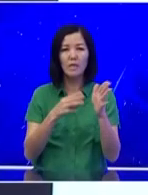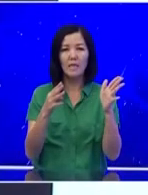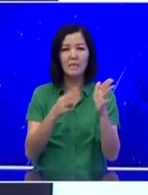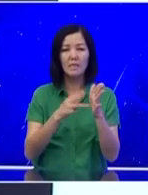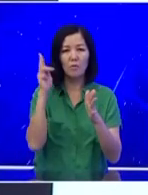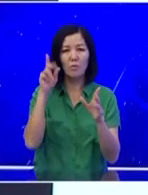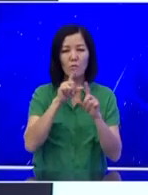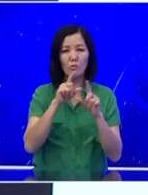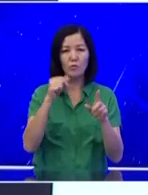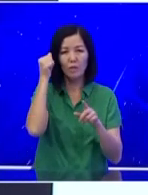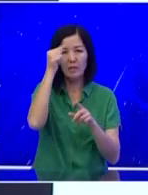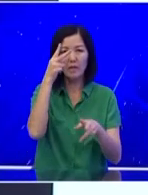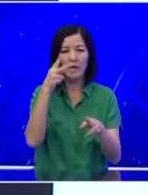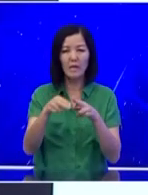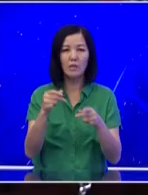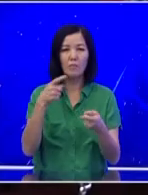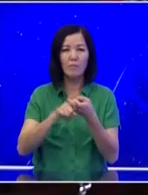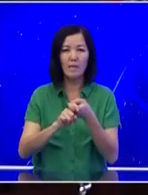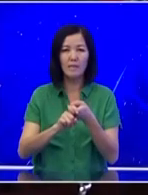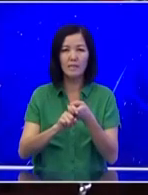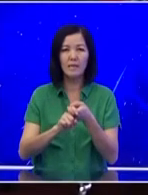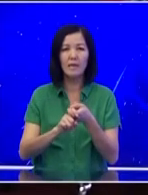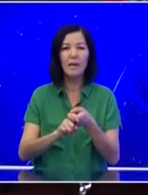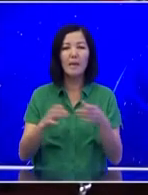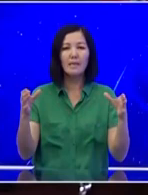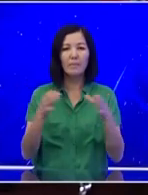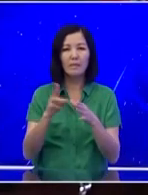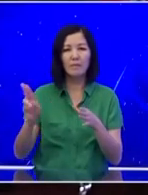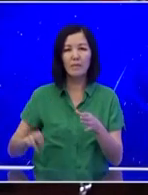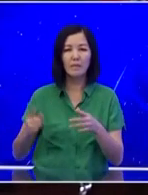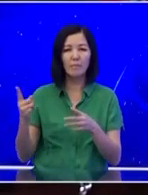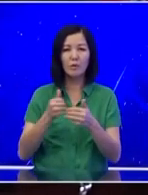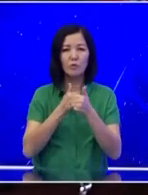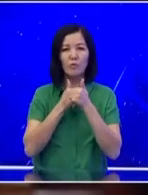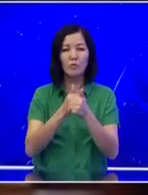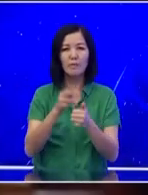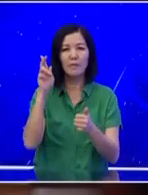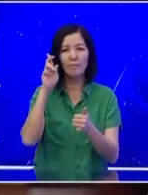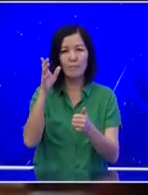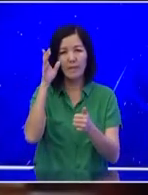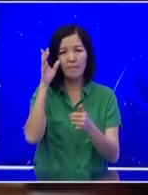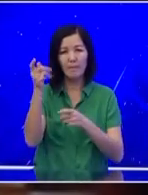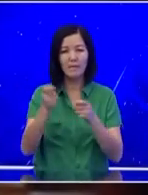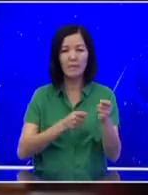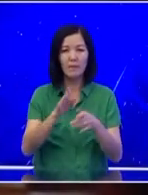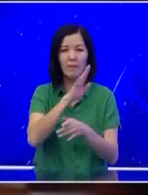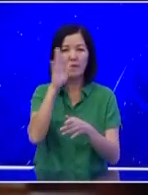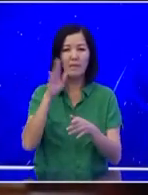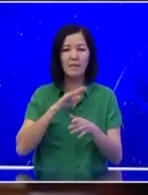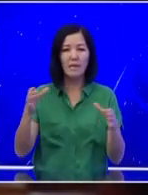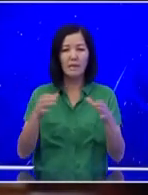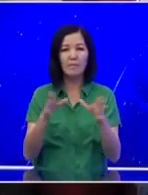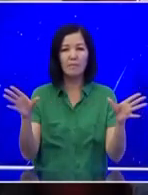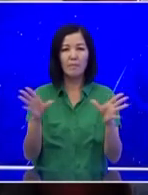осы оқу жылының аяқталуымен байланысты дейді Жандос Жұмабаев. Департамент директорының бірінші орынбасары білім басқармасы